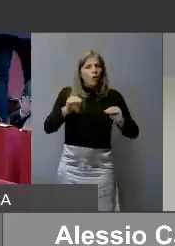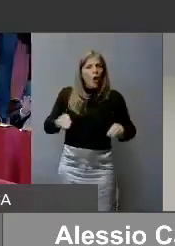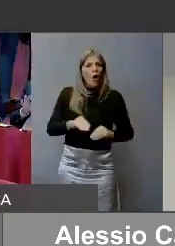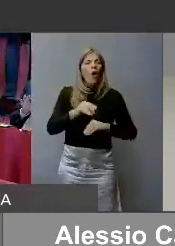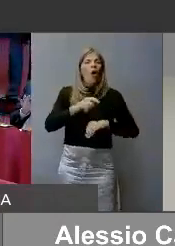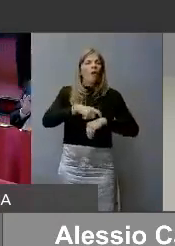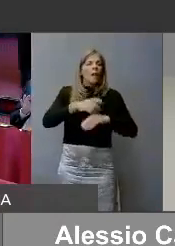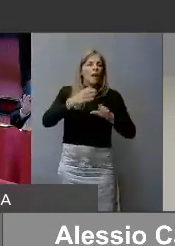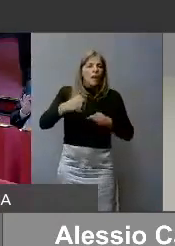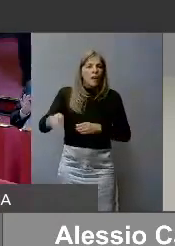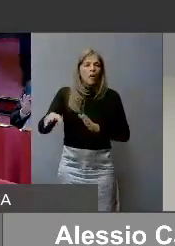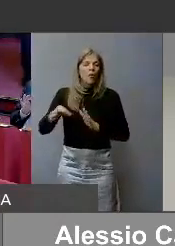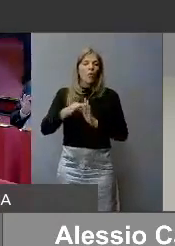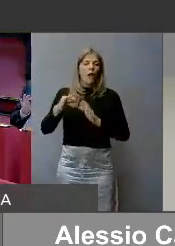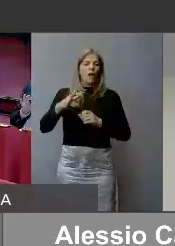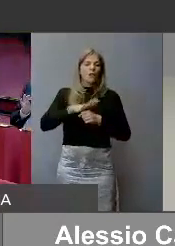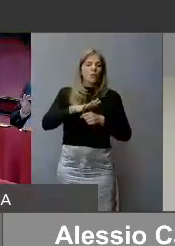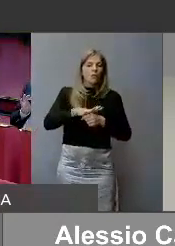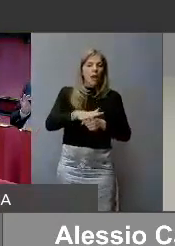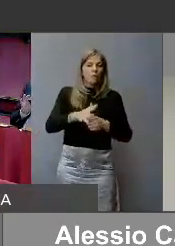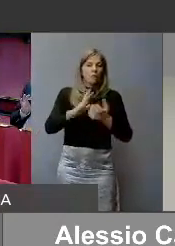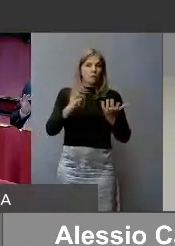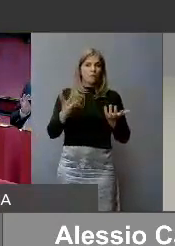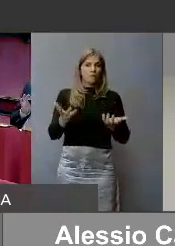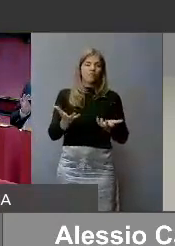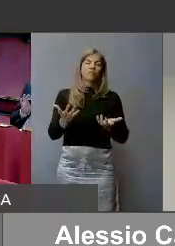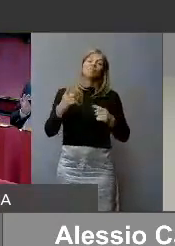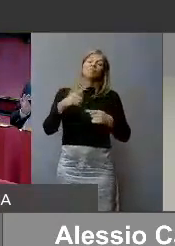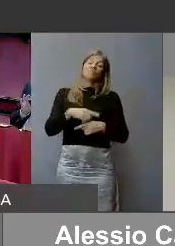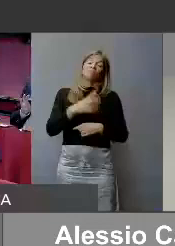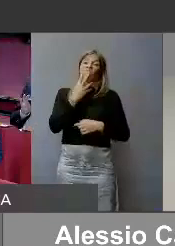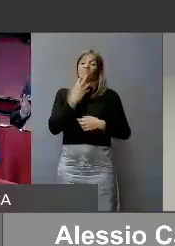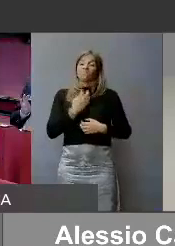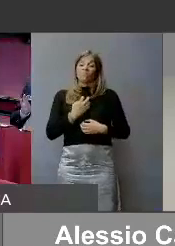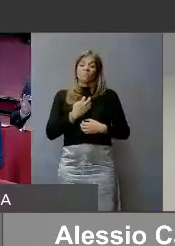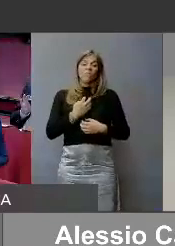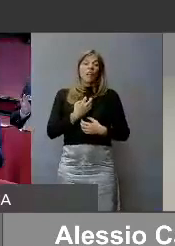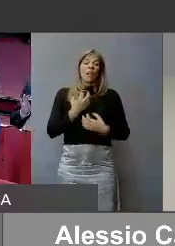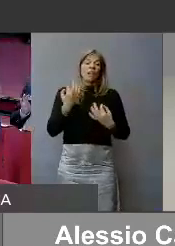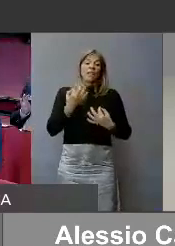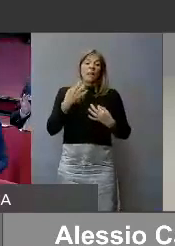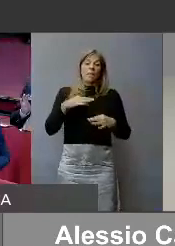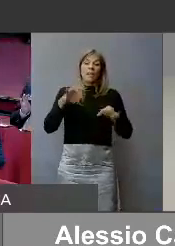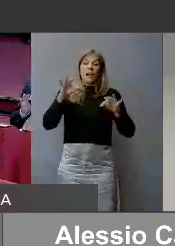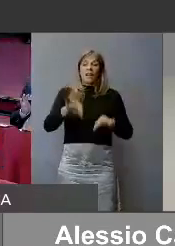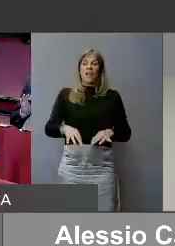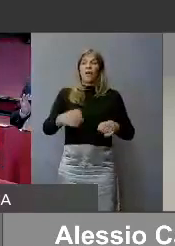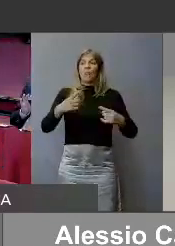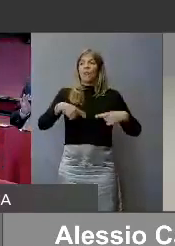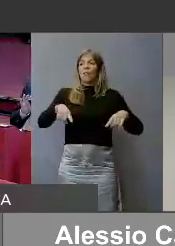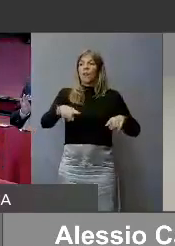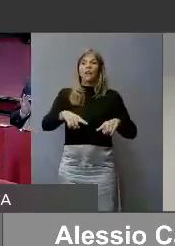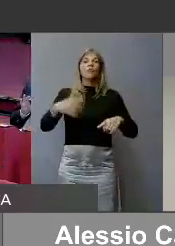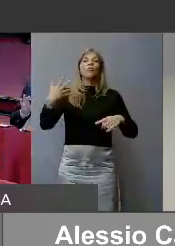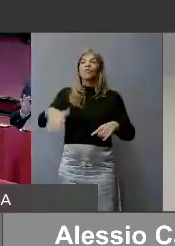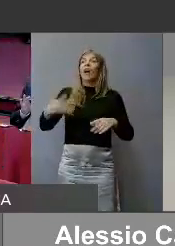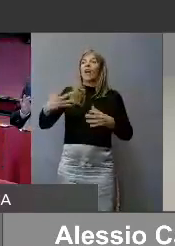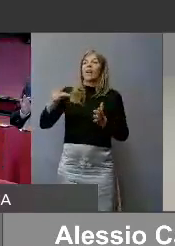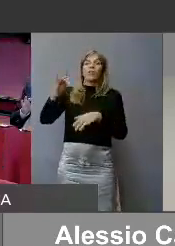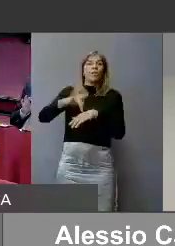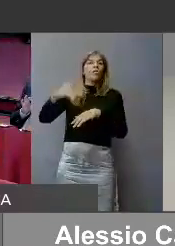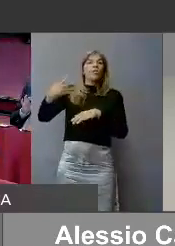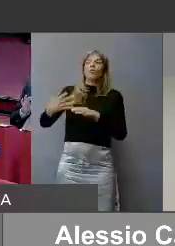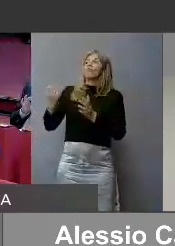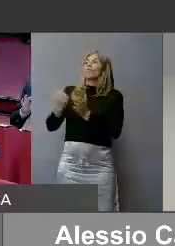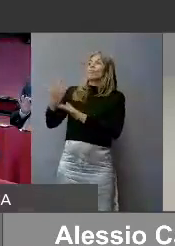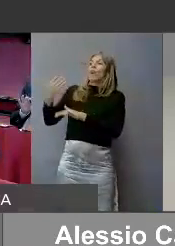start e rammarico il fatto che si debba sempre veniva in un'aula successivamente al palato tutto succede per avere